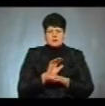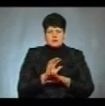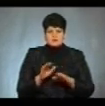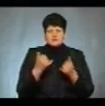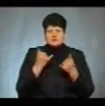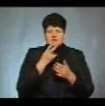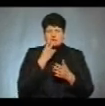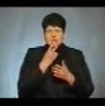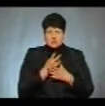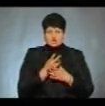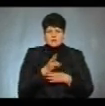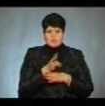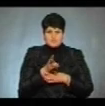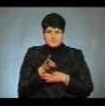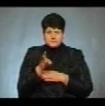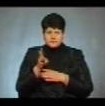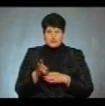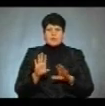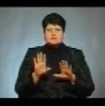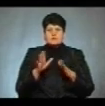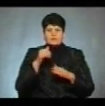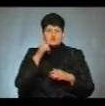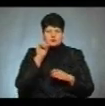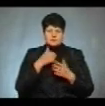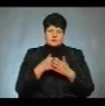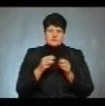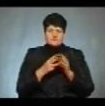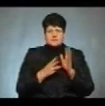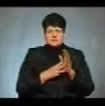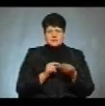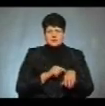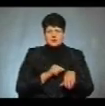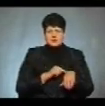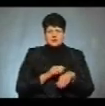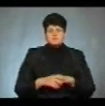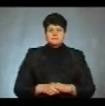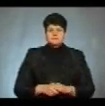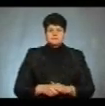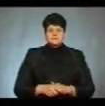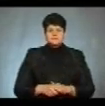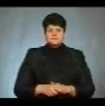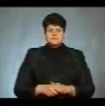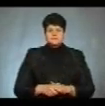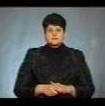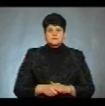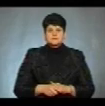Зараз ви бачите кадри з місця аварії, яка трапилася вчора близько 18-ї години.